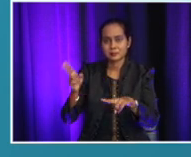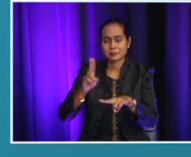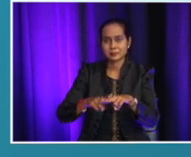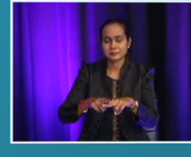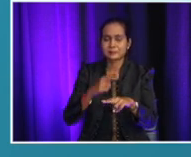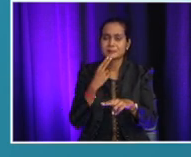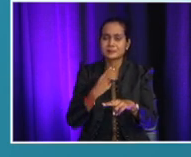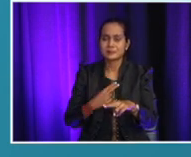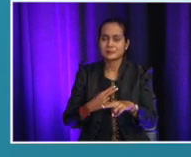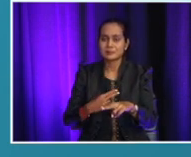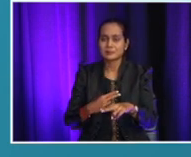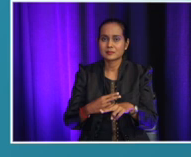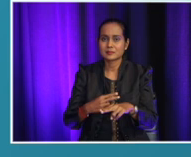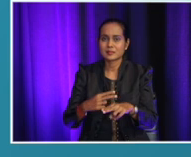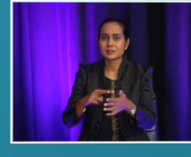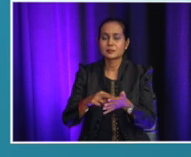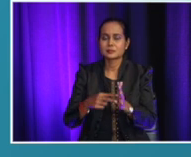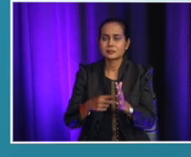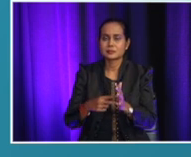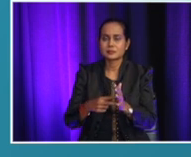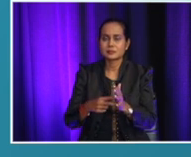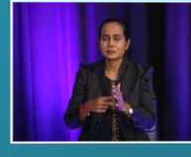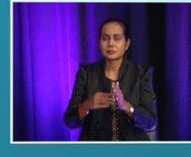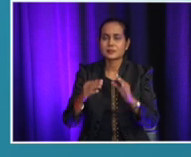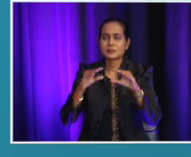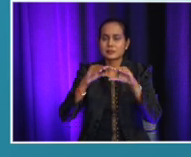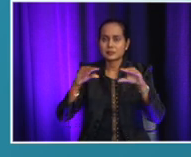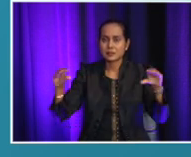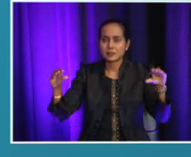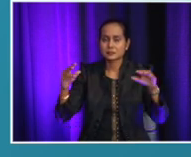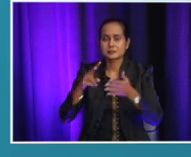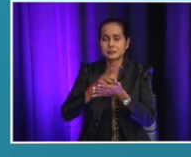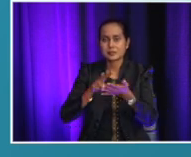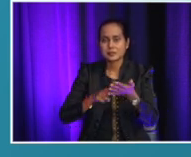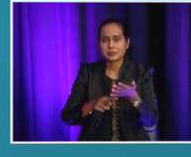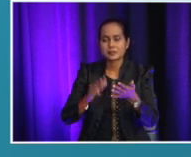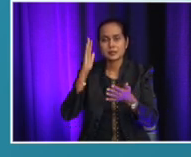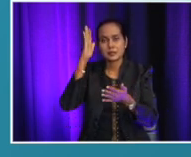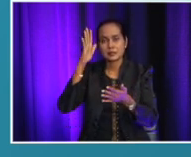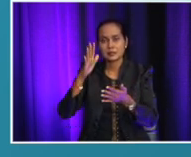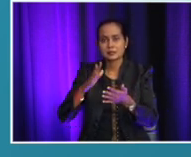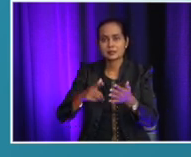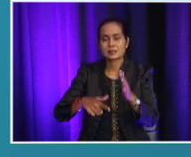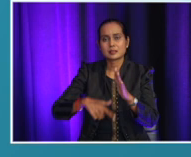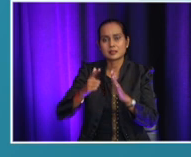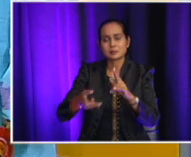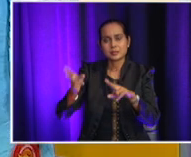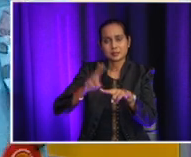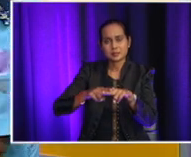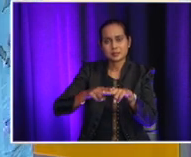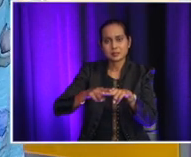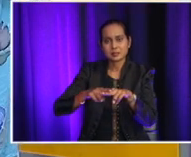usia seseorang ke tahap pembacaan dia akan lebih meningkat ya Sesuai dengan